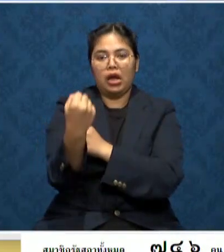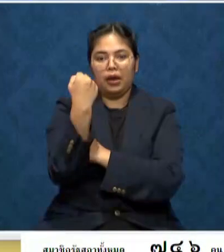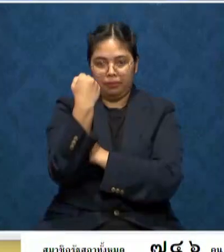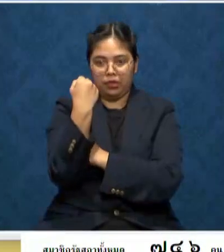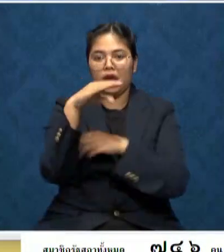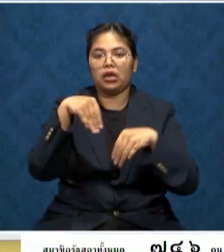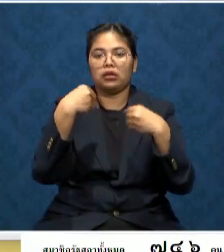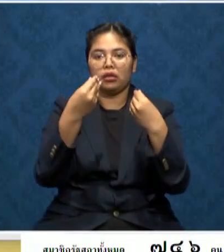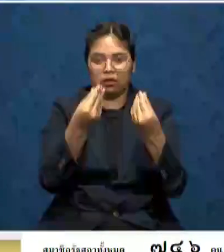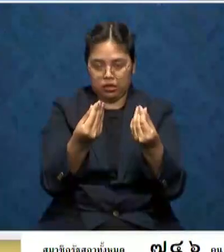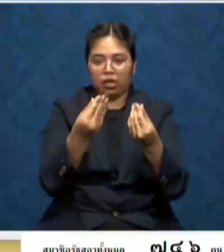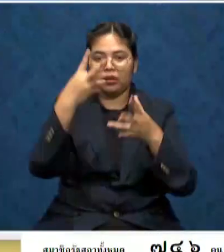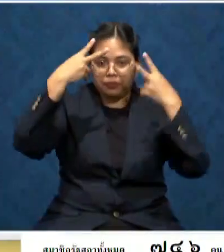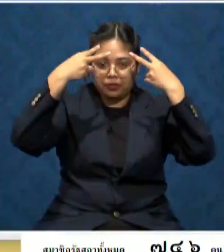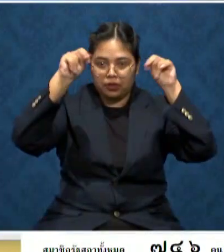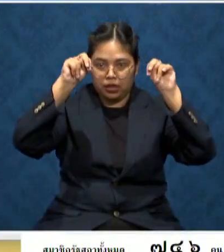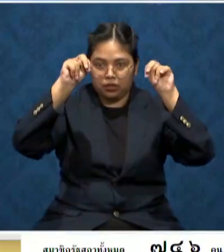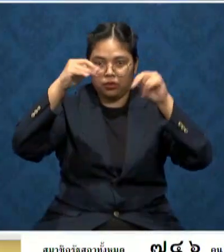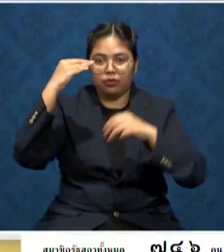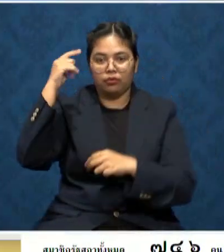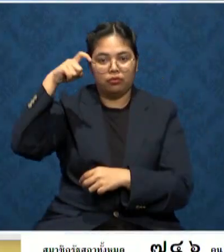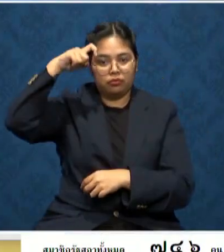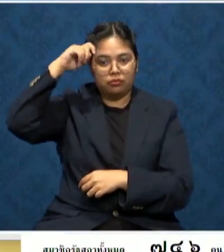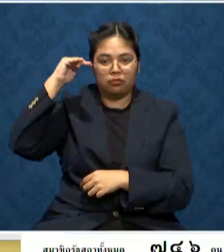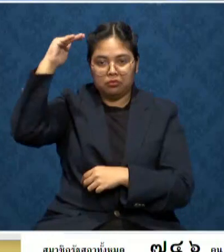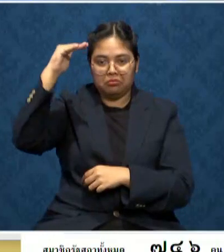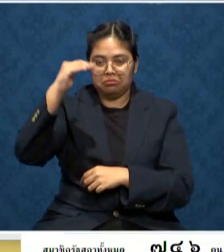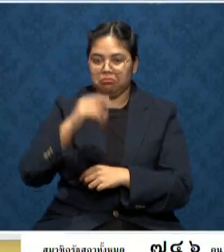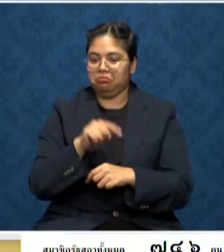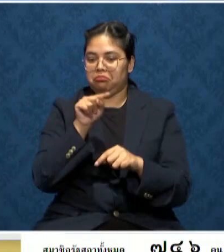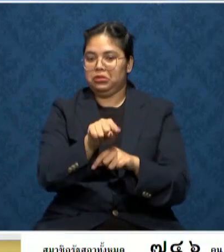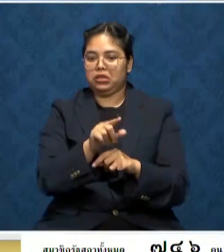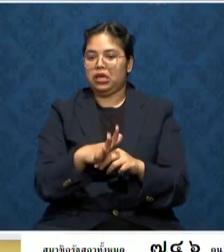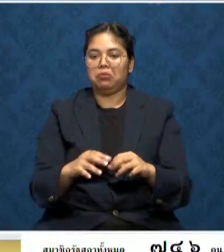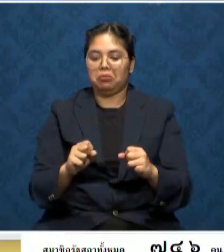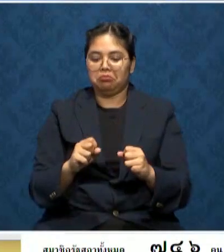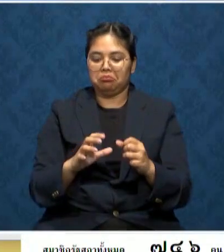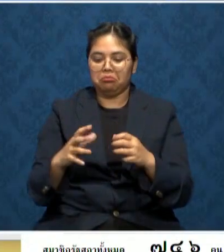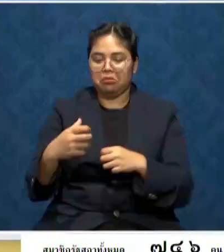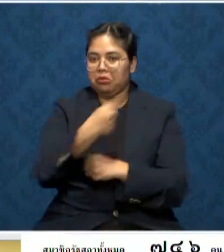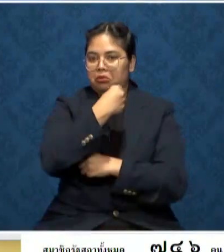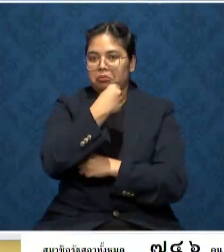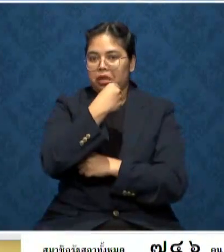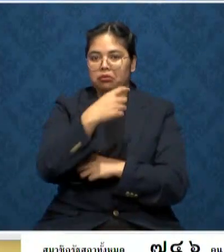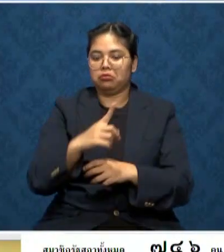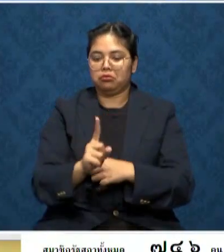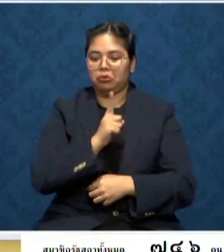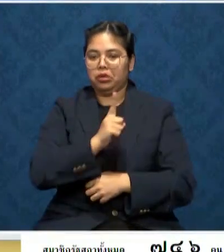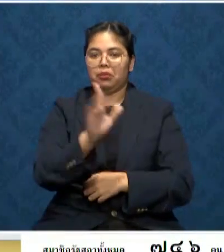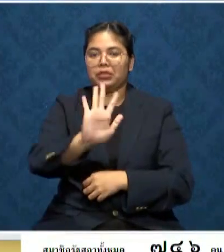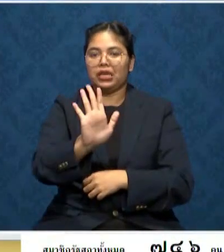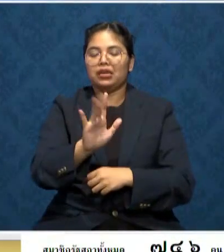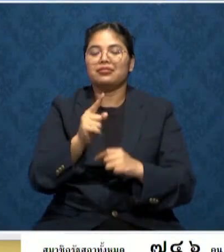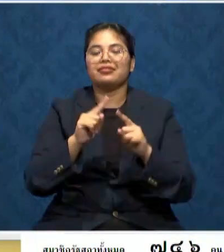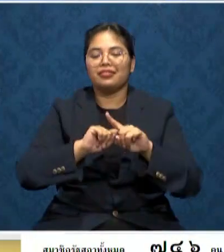กบท่านนายกัฐมุปรีไม่ใช่อำนาจเบตเศตขาดหากแต่เป็เพียงอำนาจให้ทำหนาที่บริหารประเท